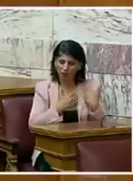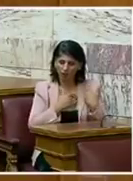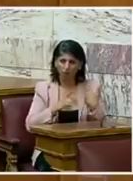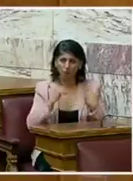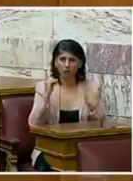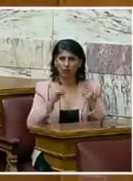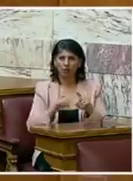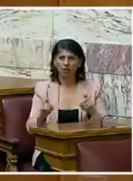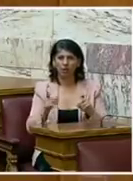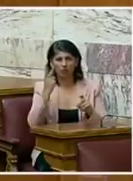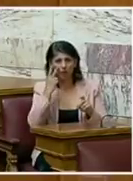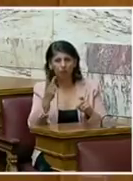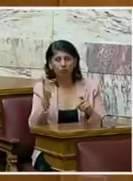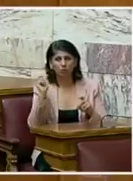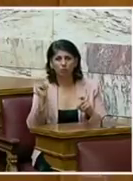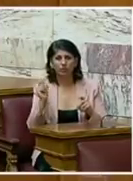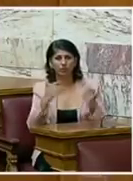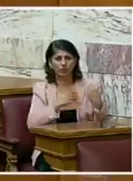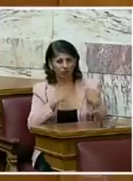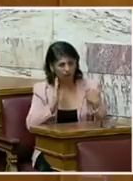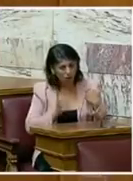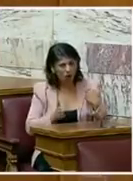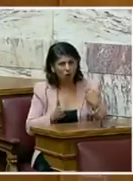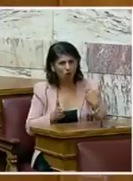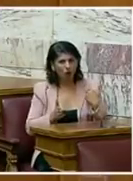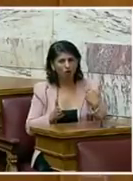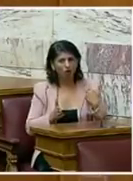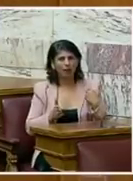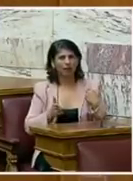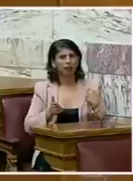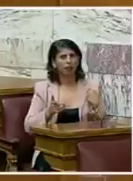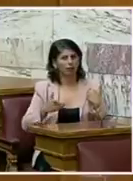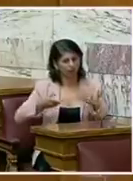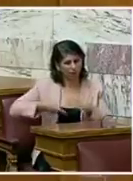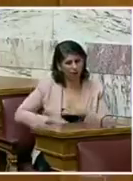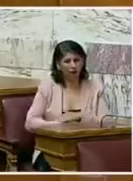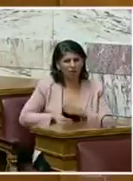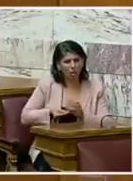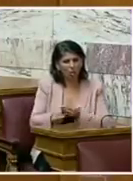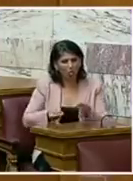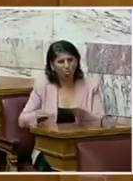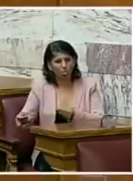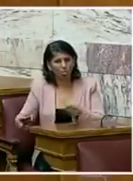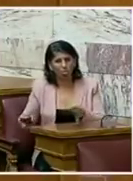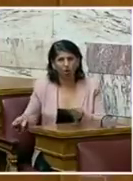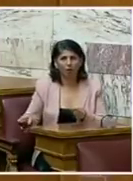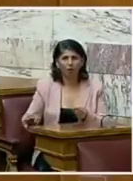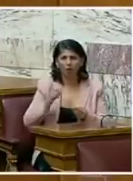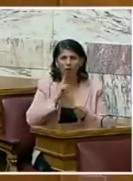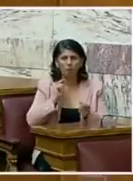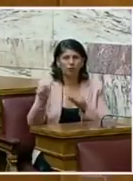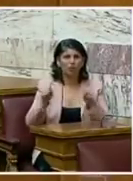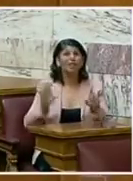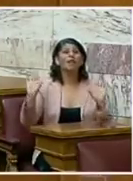λάβουν την πολιτική ευθύνη. Είναι δυνατόν να είναι υπουργοί ή από κάτω να διαχρηματίζονται άπαντες, να περνάνε μίζες από εδώ και από εκεί, σαν σφαίρες αδέσποτες και να μην παίρνουν την πολιτική